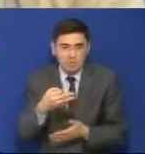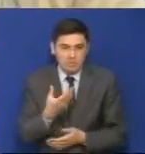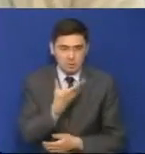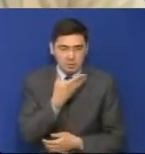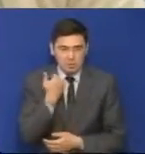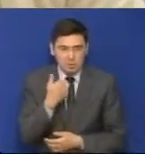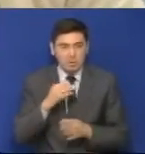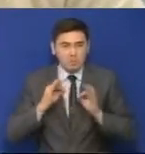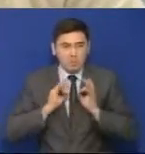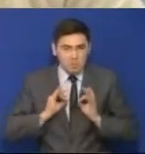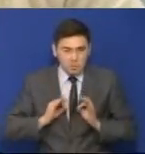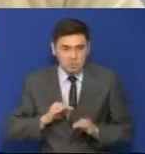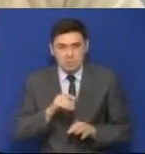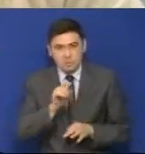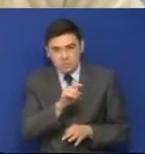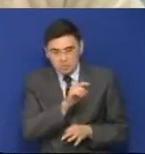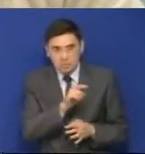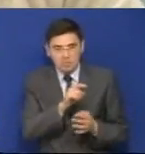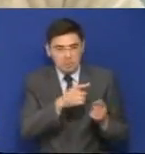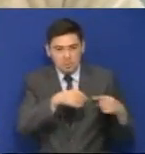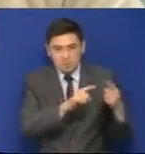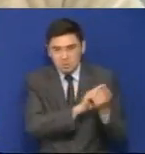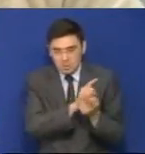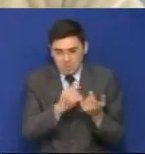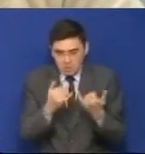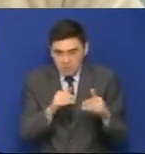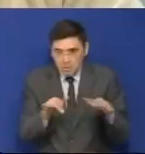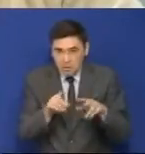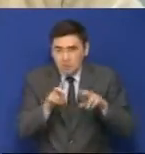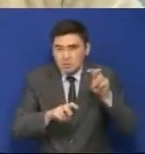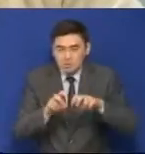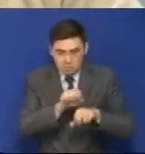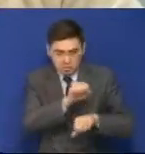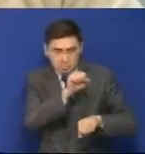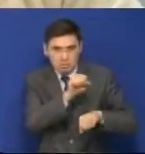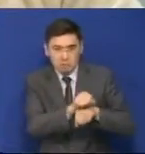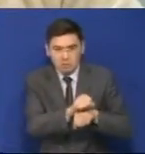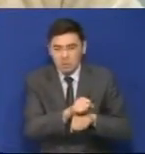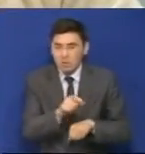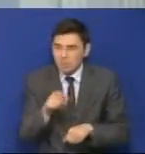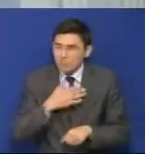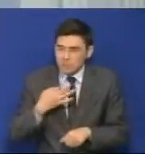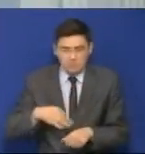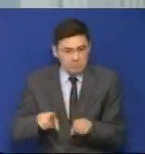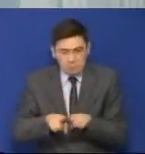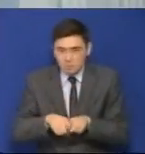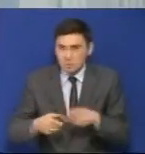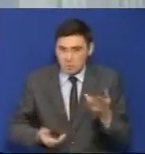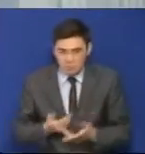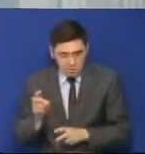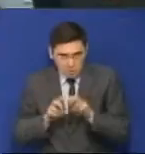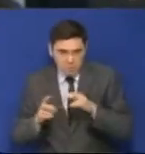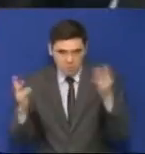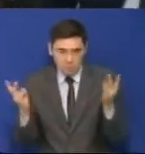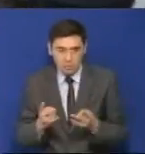аралығында прокуратура жетекшілігі де талай өзгерді. Іс тоқтап тұр. Балам тірі деп іздеуден тайынбаймын. Шахар башысы